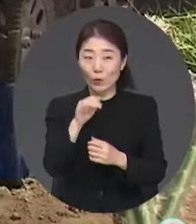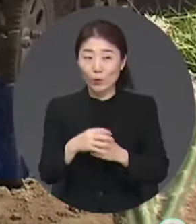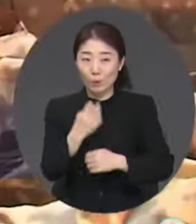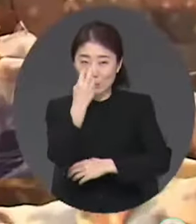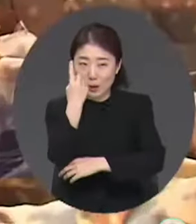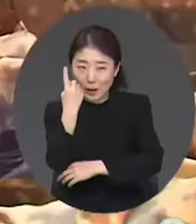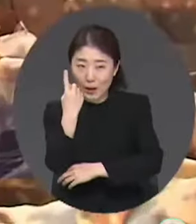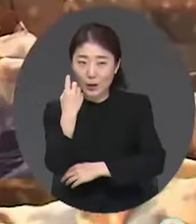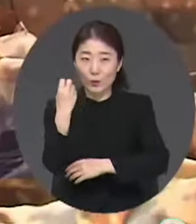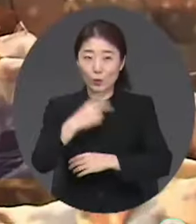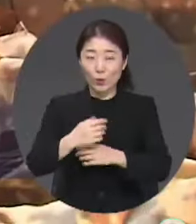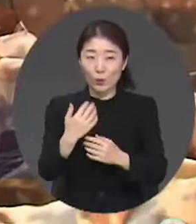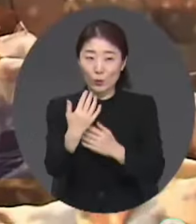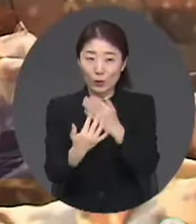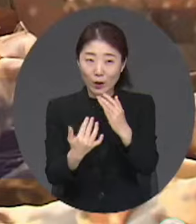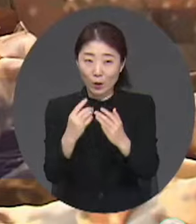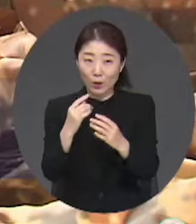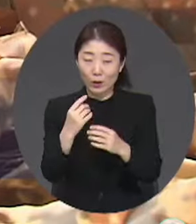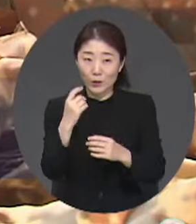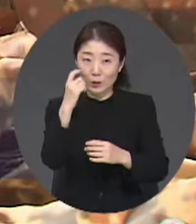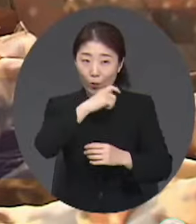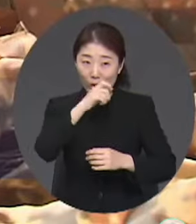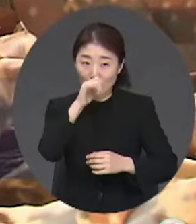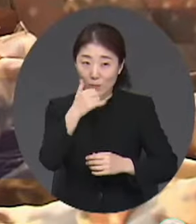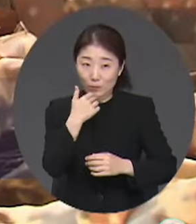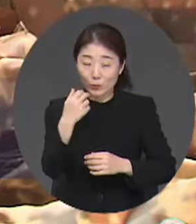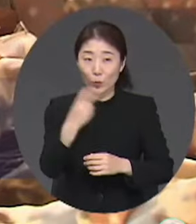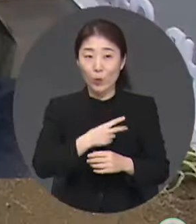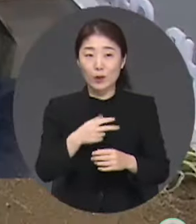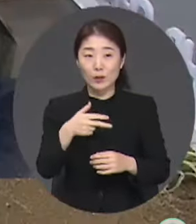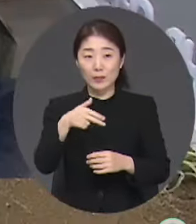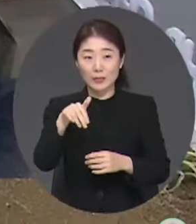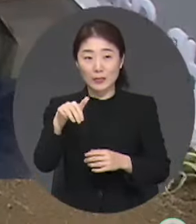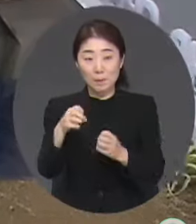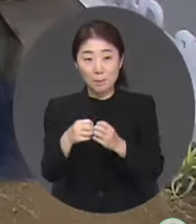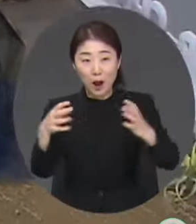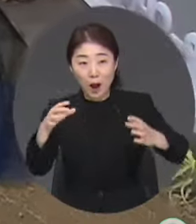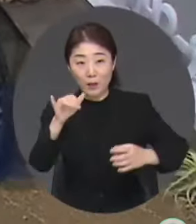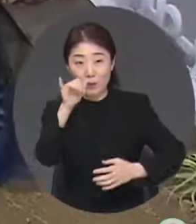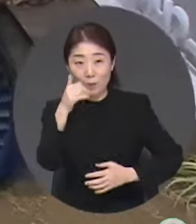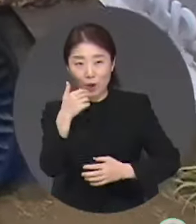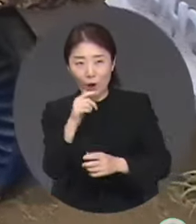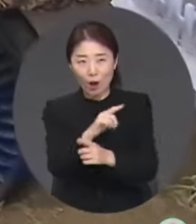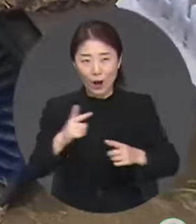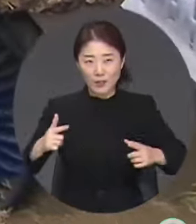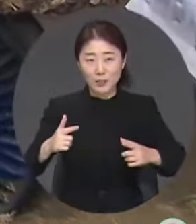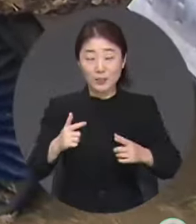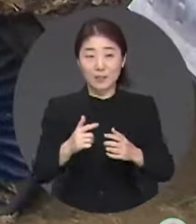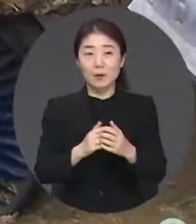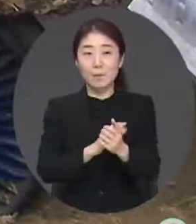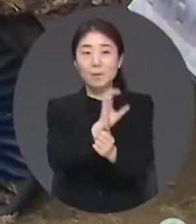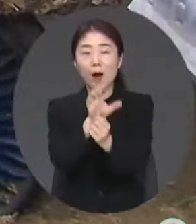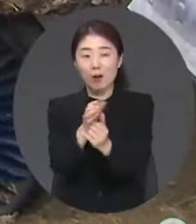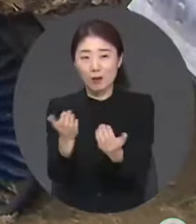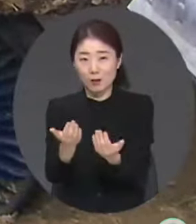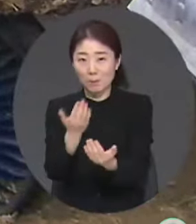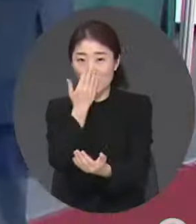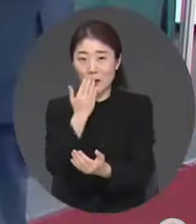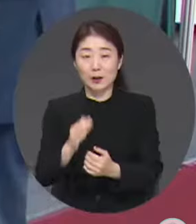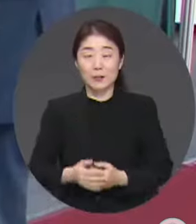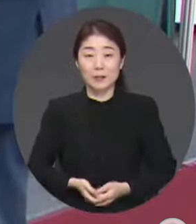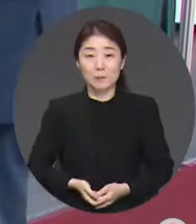감시, 그다음에 하생방 오용 탐지, 지뢰 제거, 통로 개척 등 다양한 임무에서 정말 다양한 환경에서 적용할 수 있는